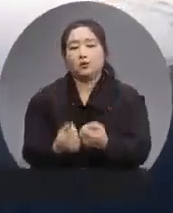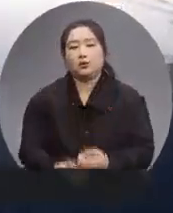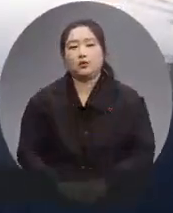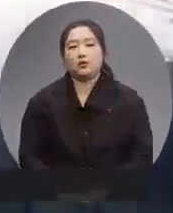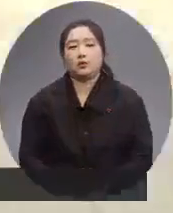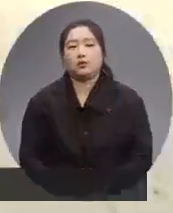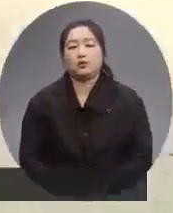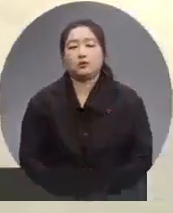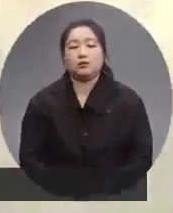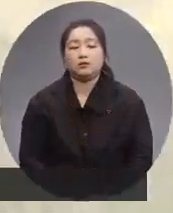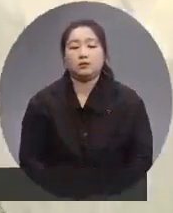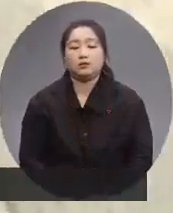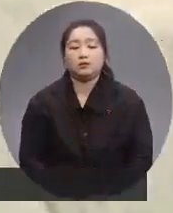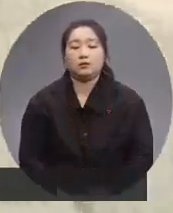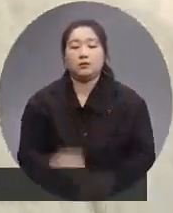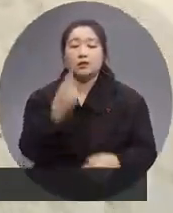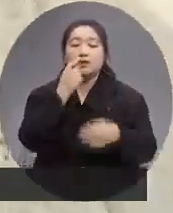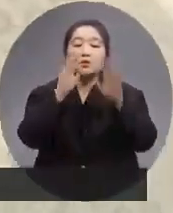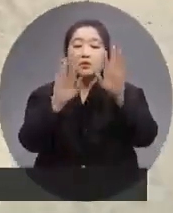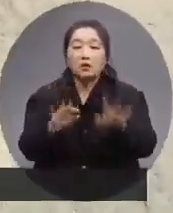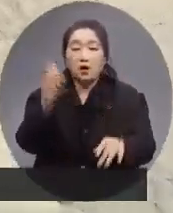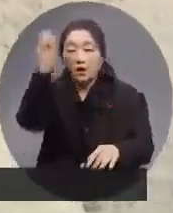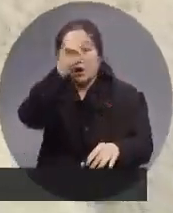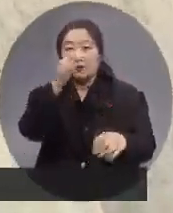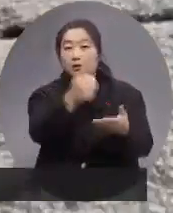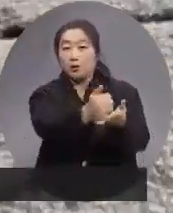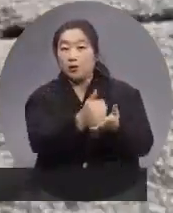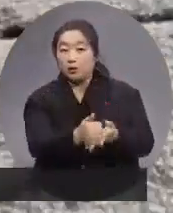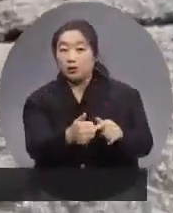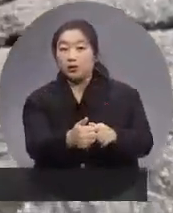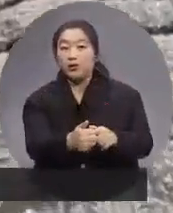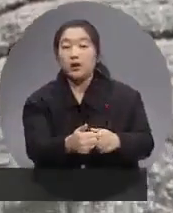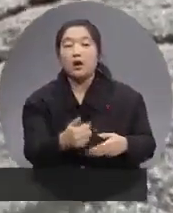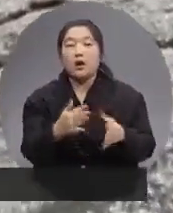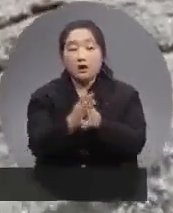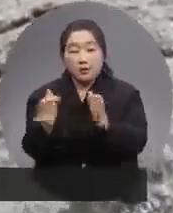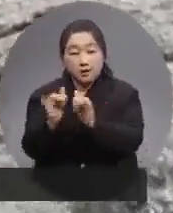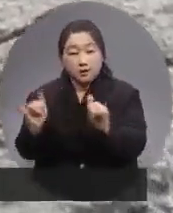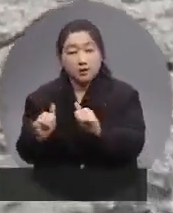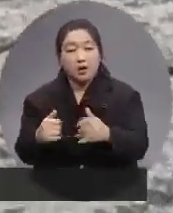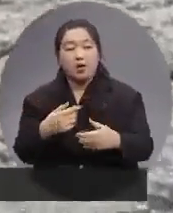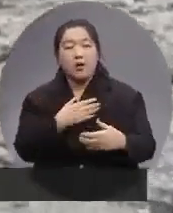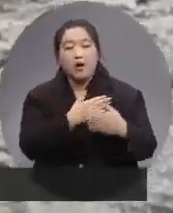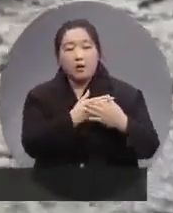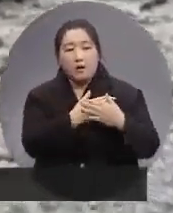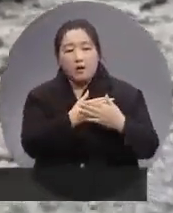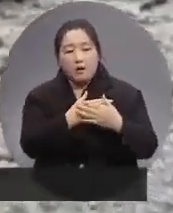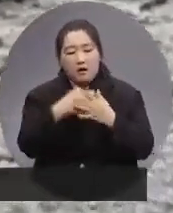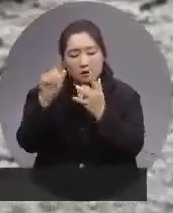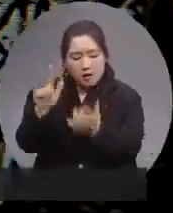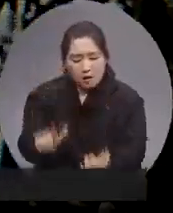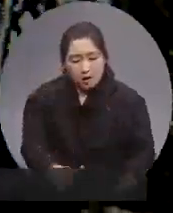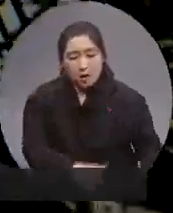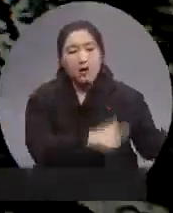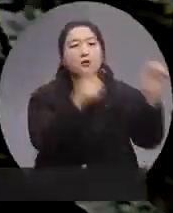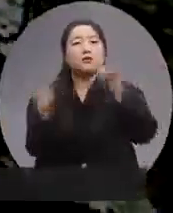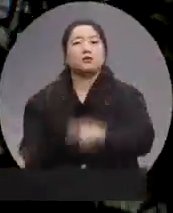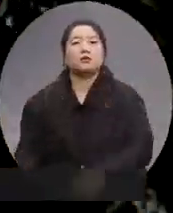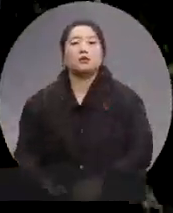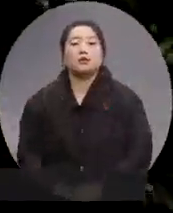같더라고요 눈과 함께 갑작스레 찾아온 손님의 아파트 주민들은 가슴 조리는 하루였습니다